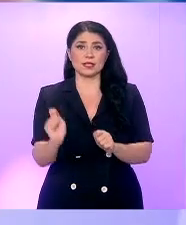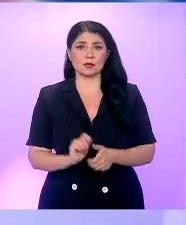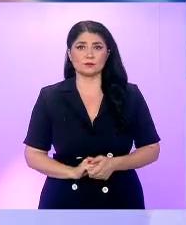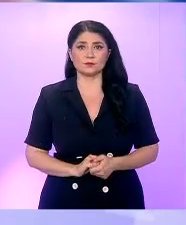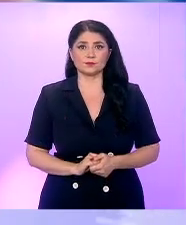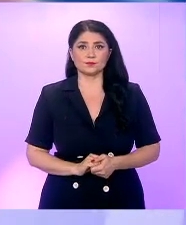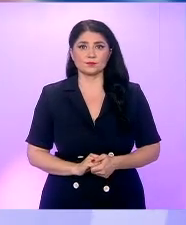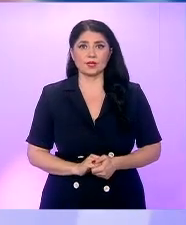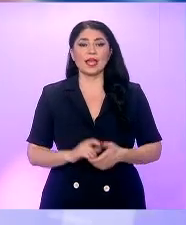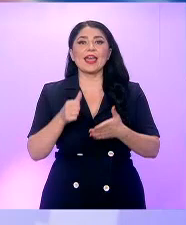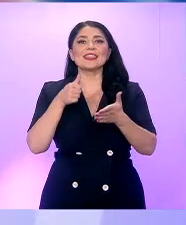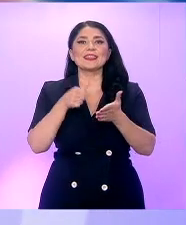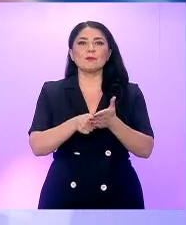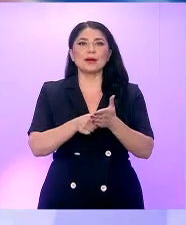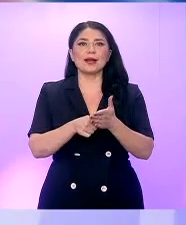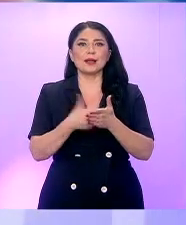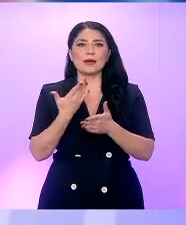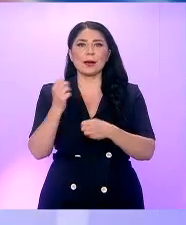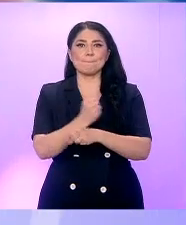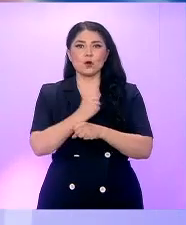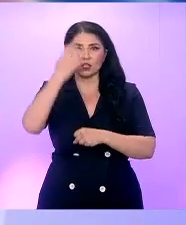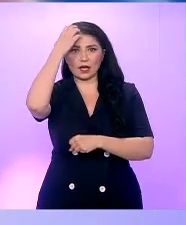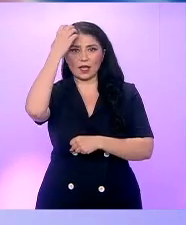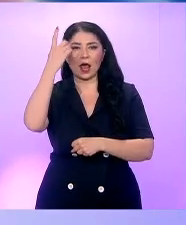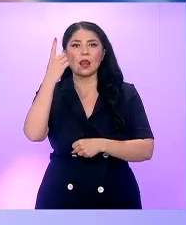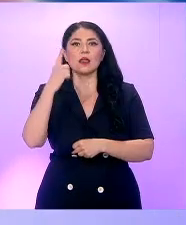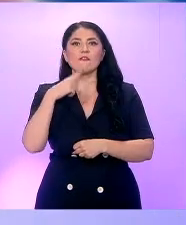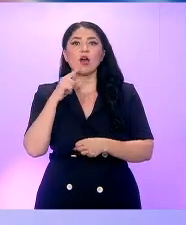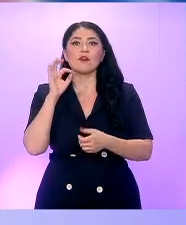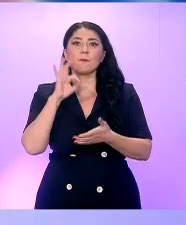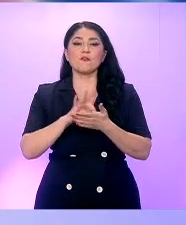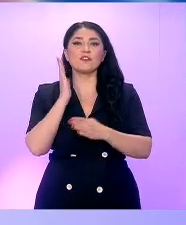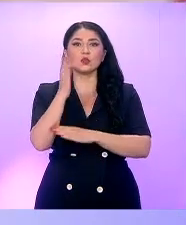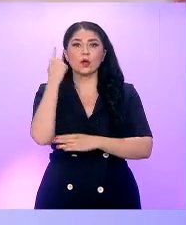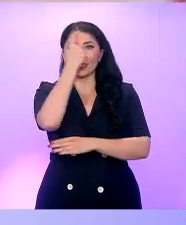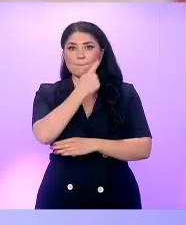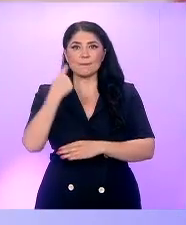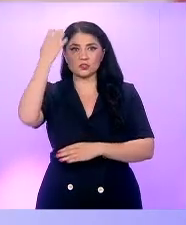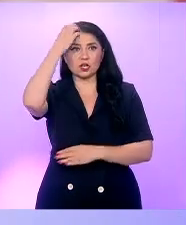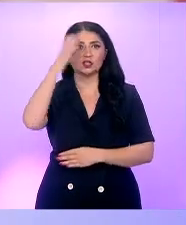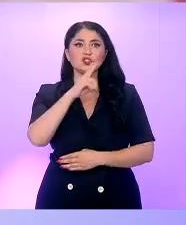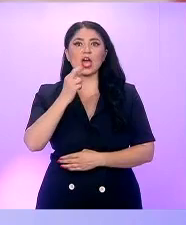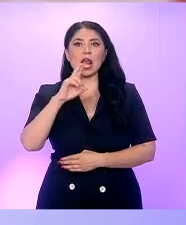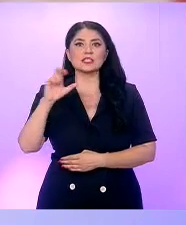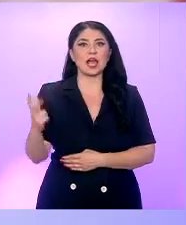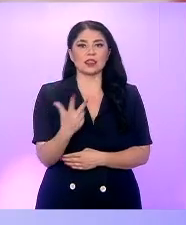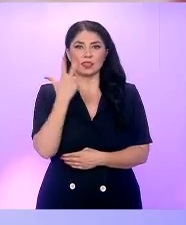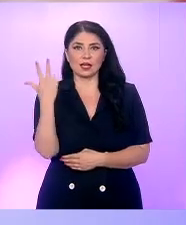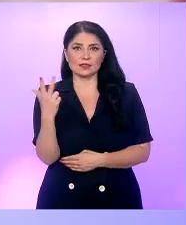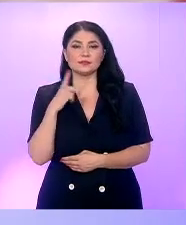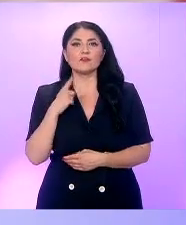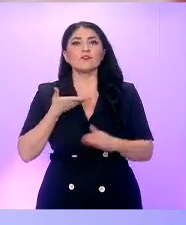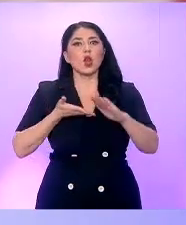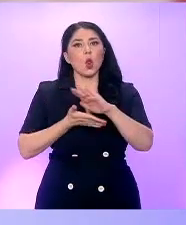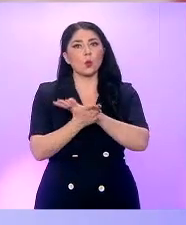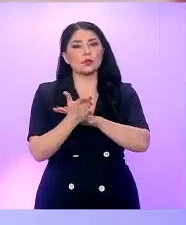țară. Nu în ultimul rând, timbrele emise de Poșta Regală Britanică vor purta pe viitor imaginea regelui Charles al III-lea.